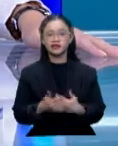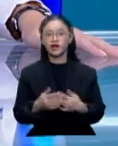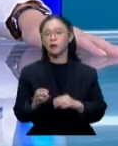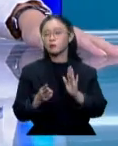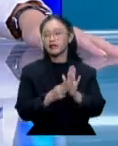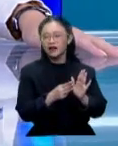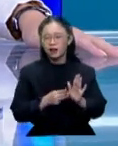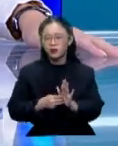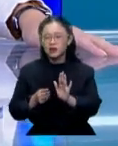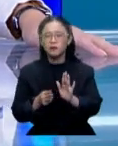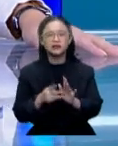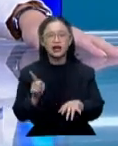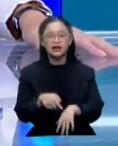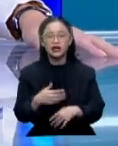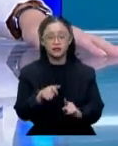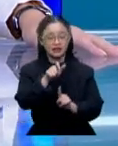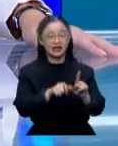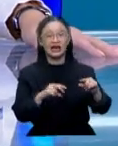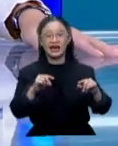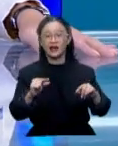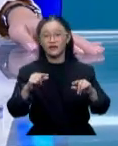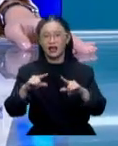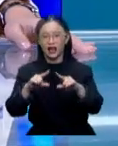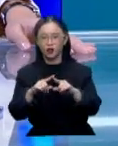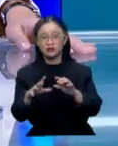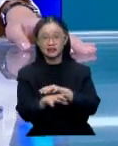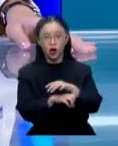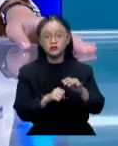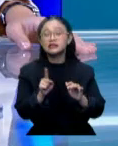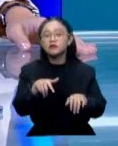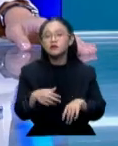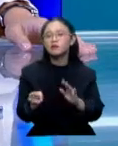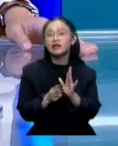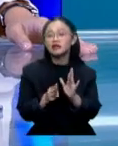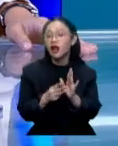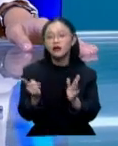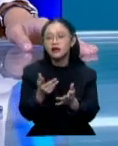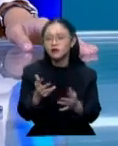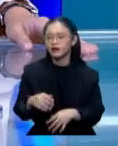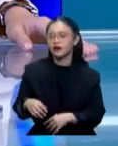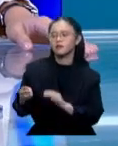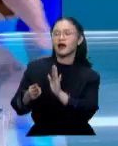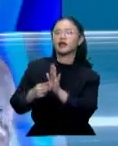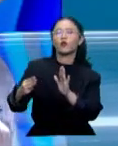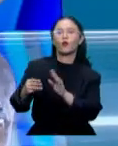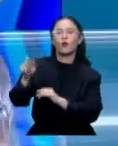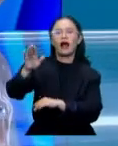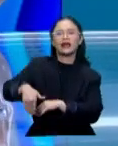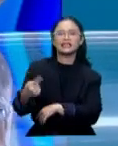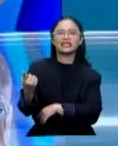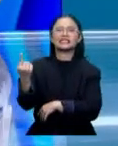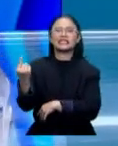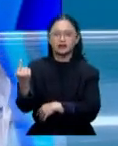Dugaan korupsi yang melibatkan mantan pejabat pajak Rafael Alun Trisambodo mencuat pasca putranya Mario Dandi menganiaya David Ozora. KPK